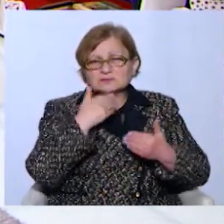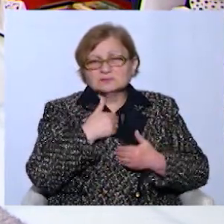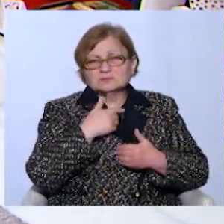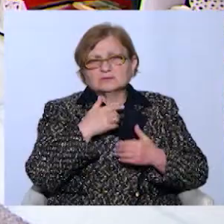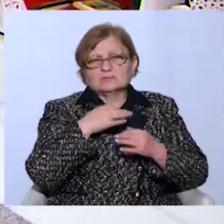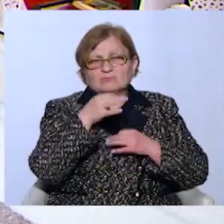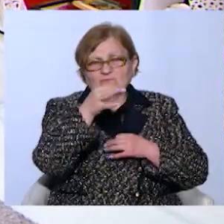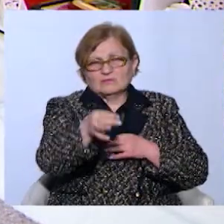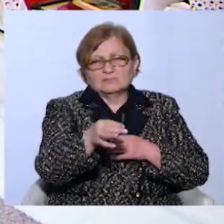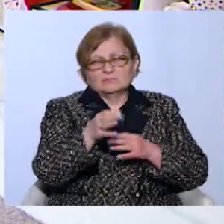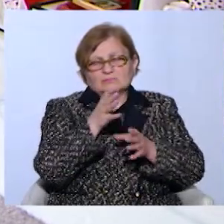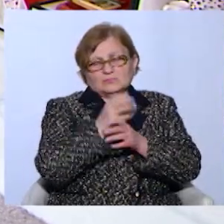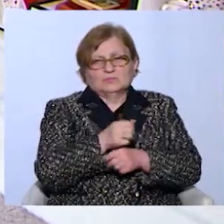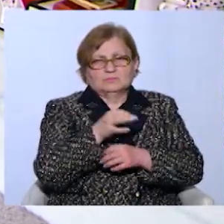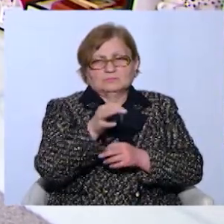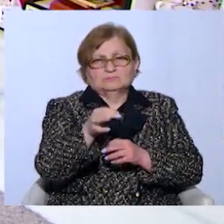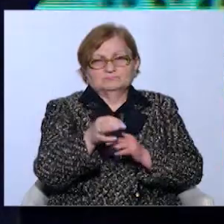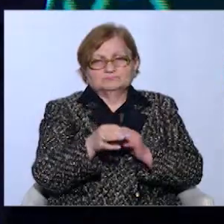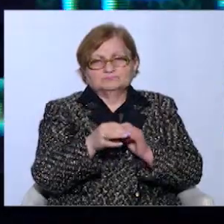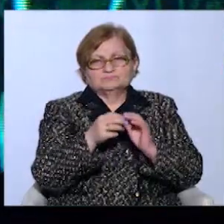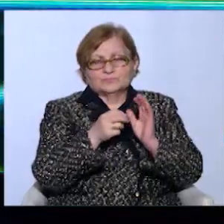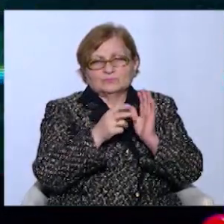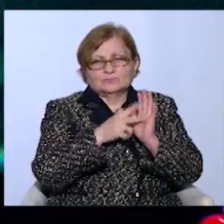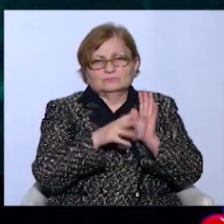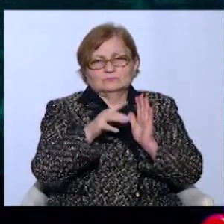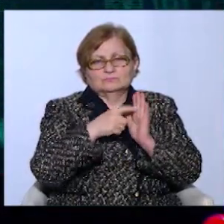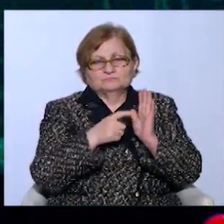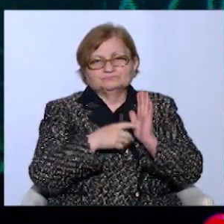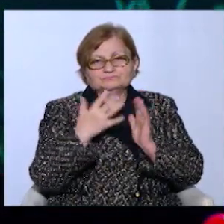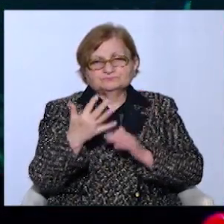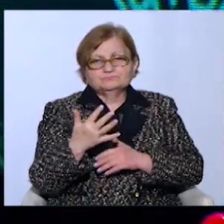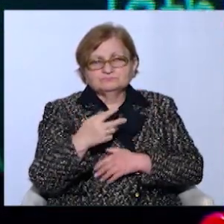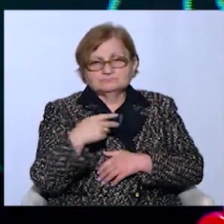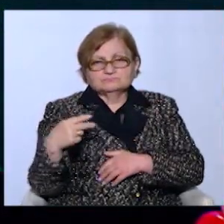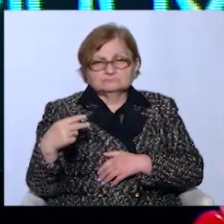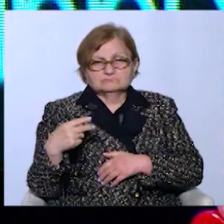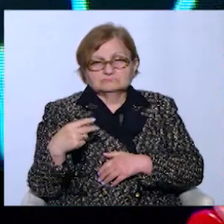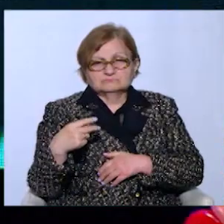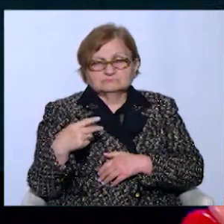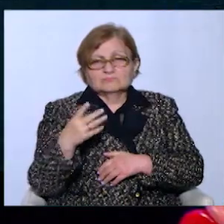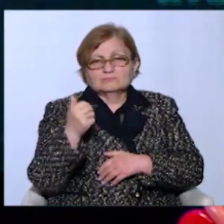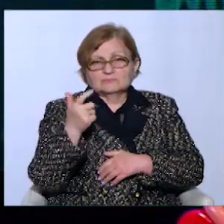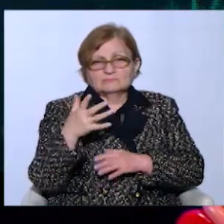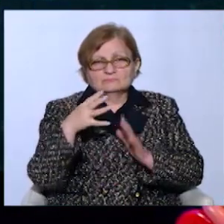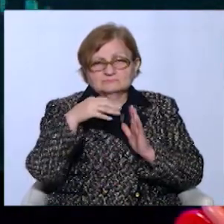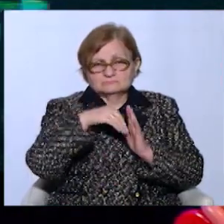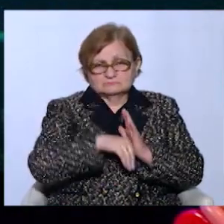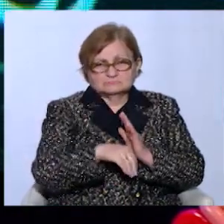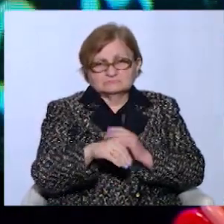შეიძლება მეტიც უთხრა. შეიძლება დაგიწერო მე რომ 84 რომ გავყოთ 5-ზე. ეს არის რამდენჯერ ჩაეტევა? კი ბატონო,